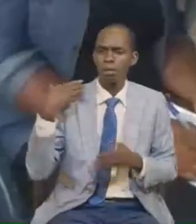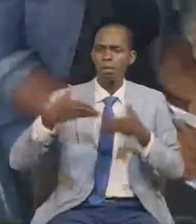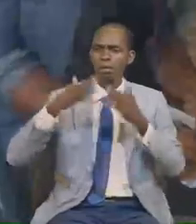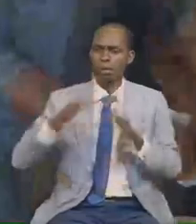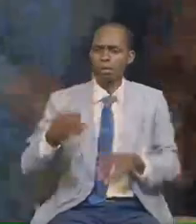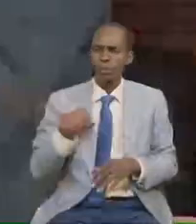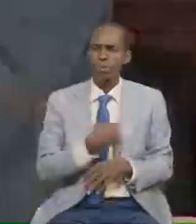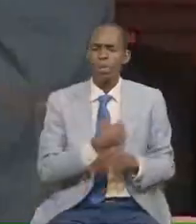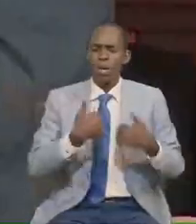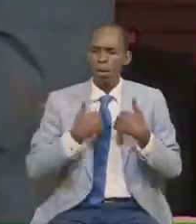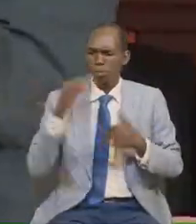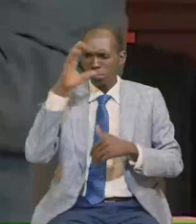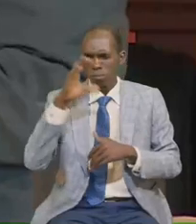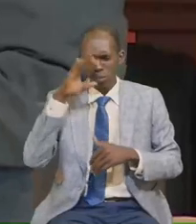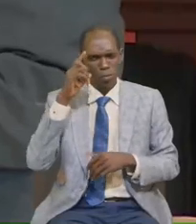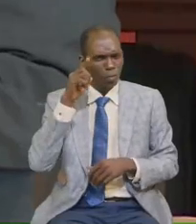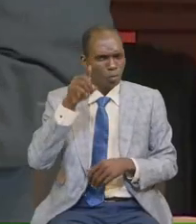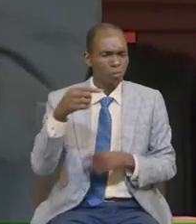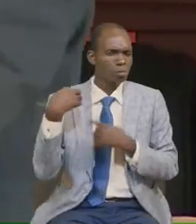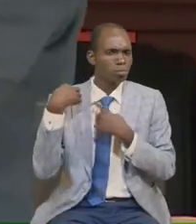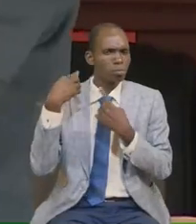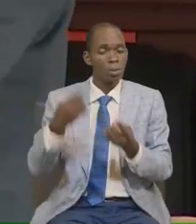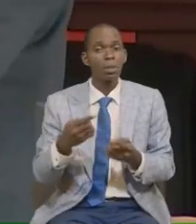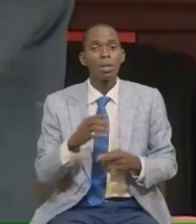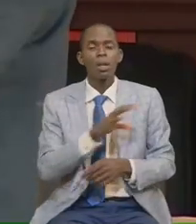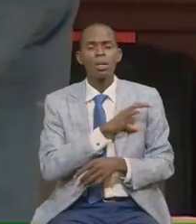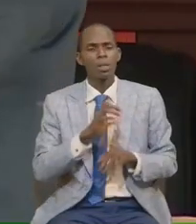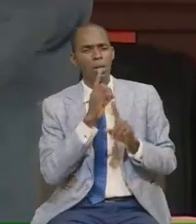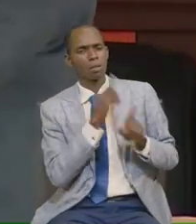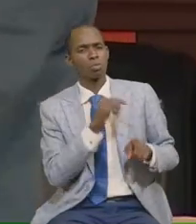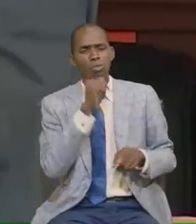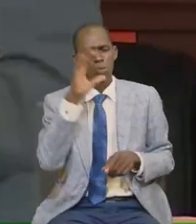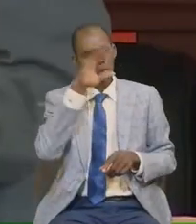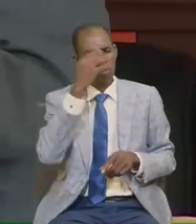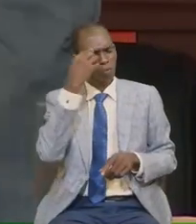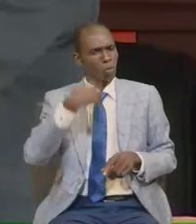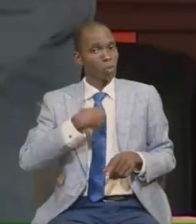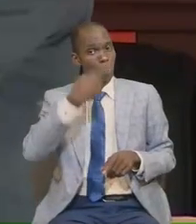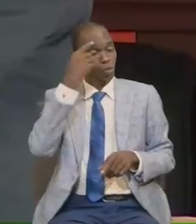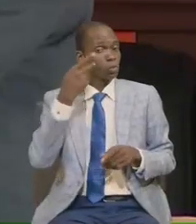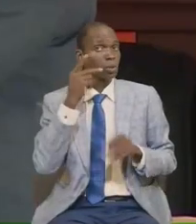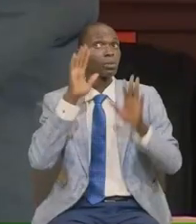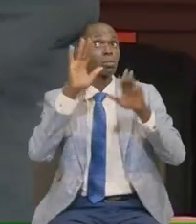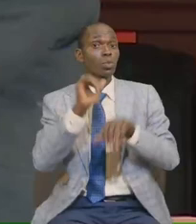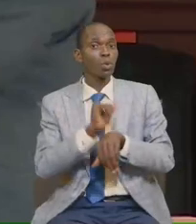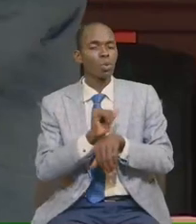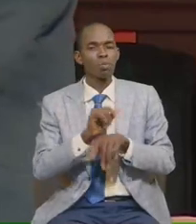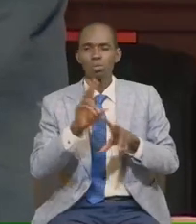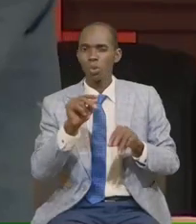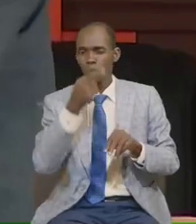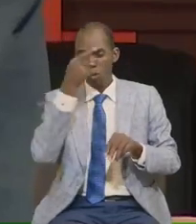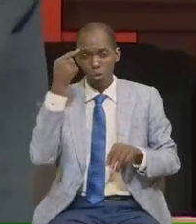Et le Seigneur dit, vous ne me cherchez pas parce que, à cause des miracles, parce que vos ventres sont pleins. Vous avez